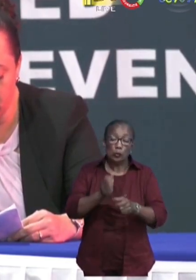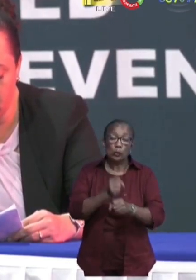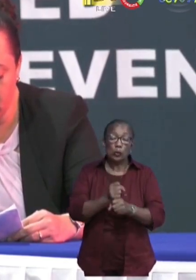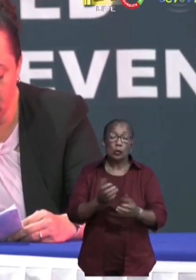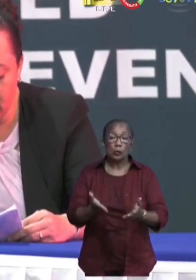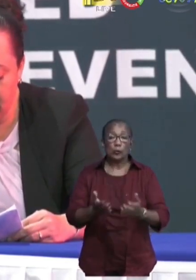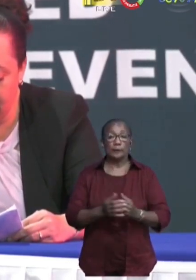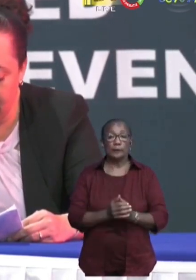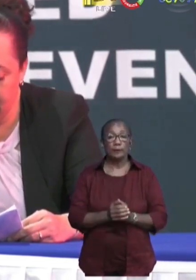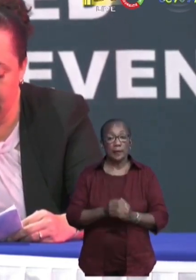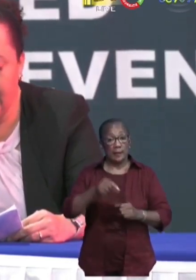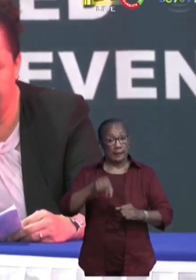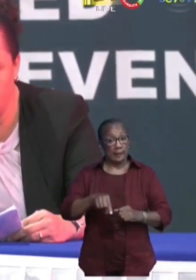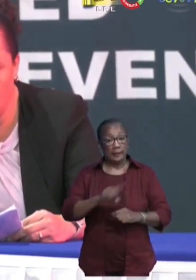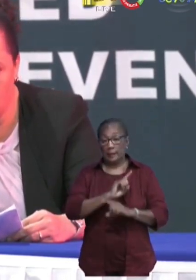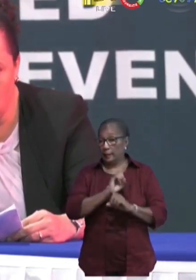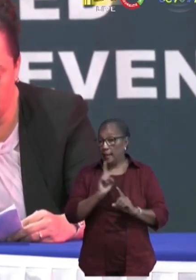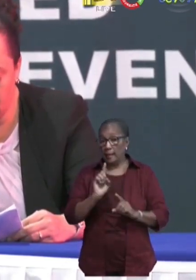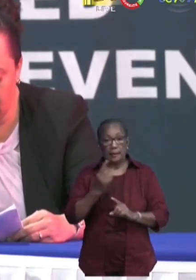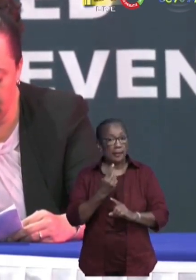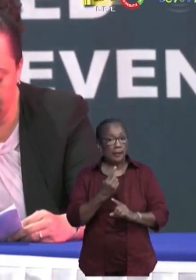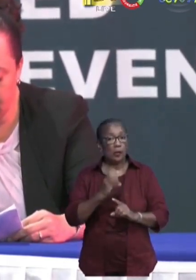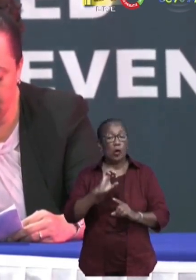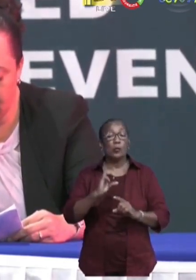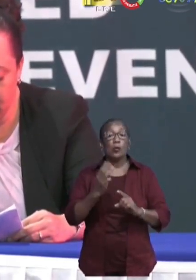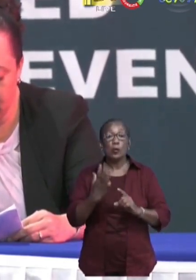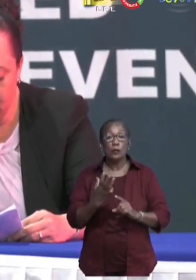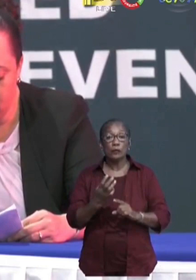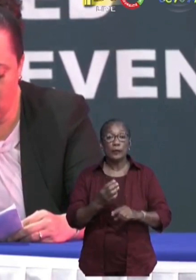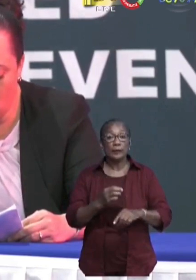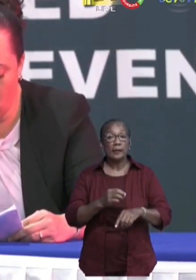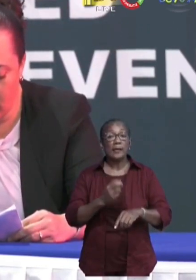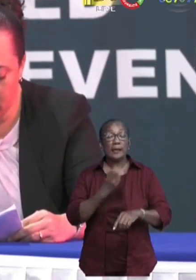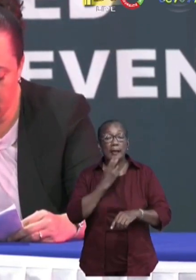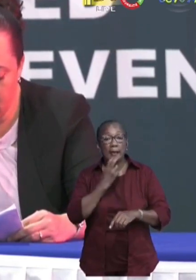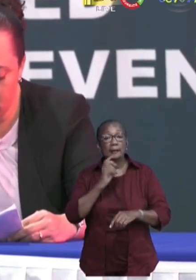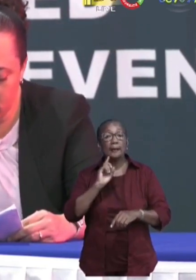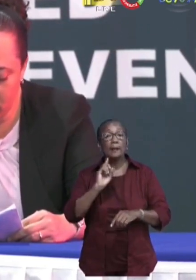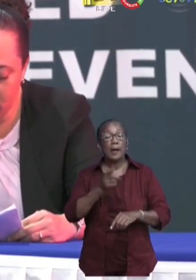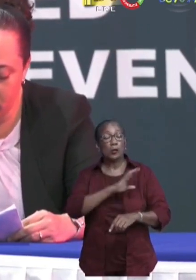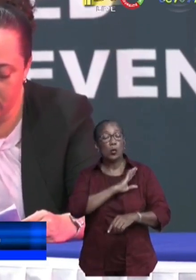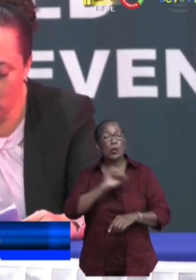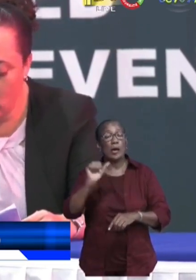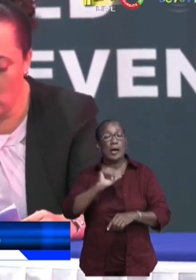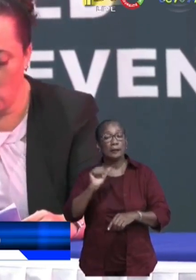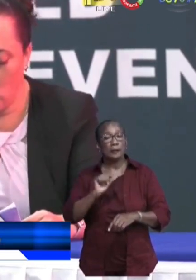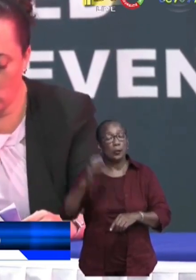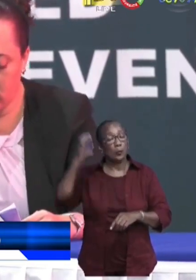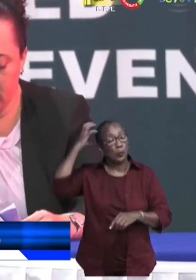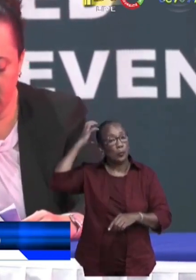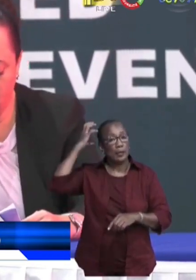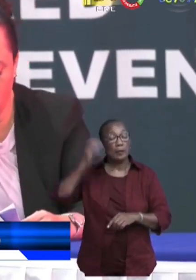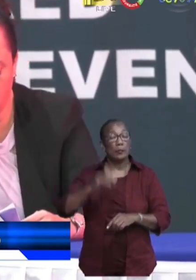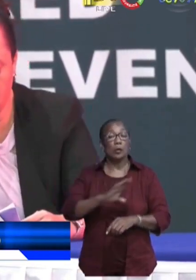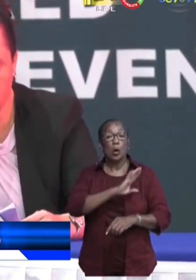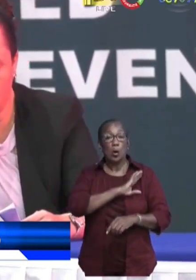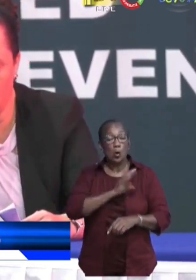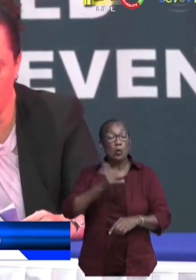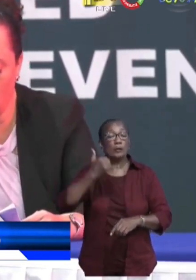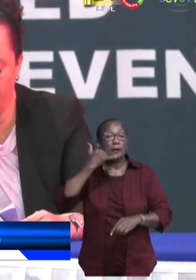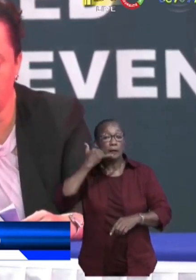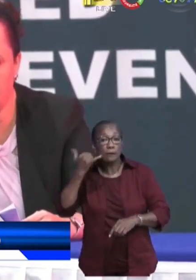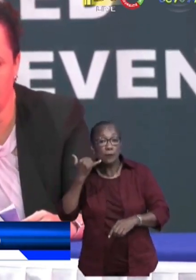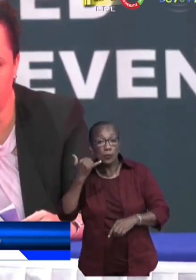doen. Dit niet alleen op COVID-gerelateerde klachten, maar ook andere aandoeningen. Ook zal er telefonisch